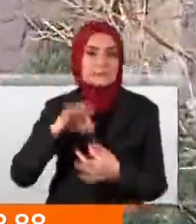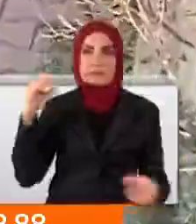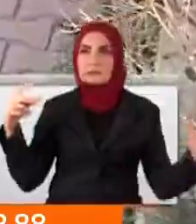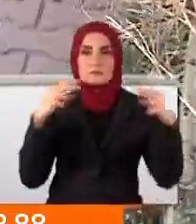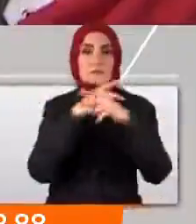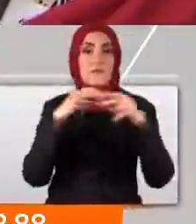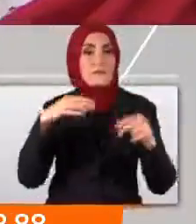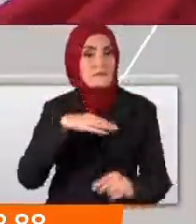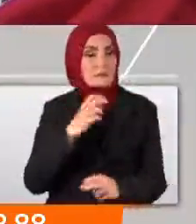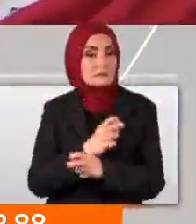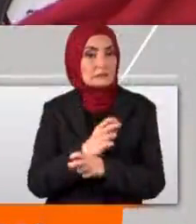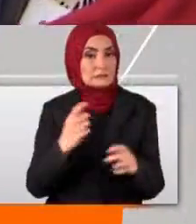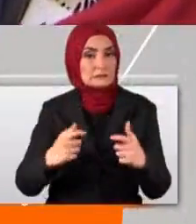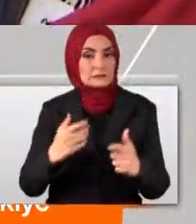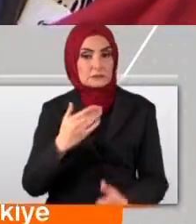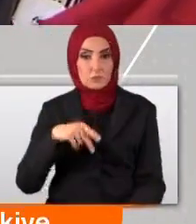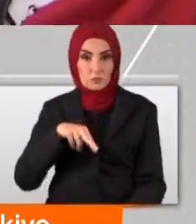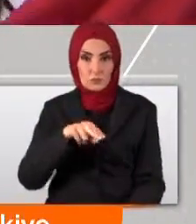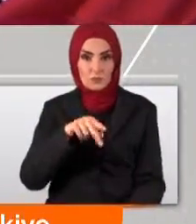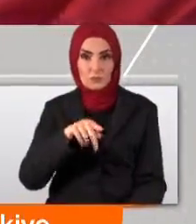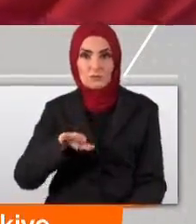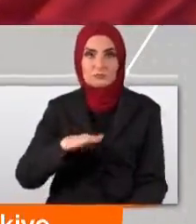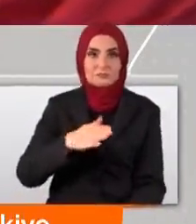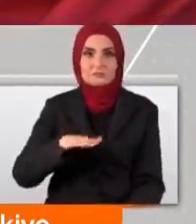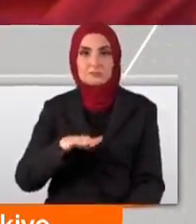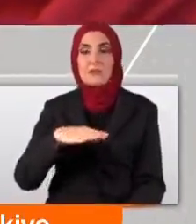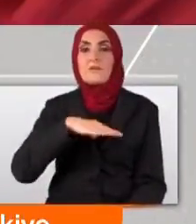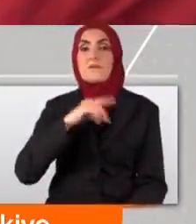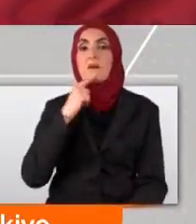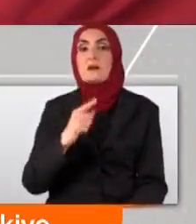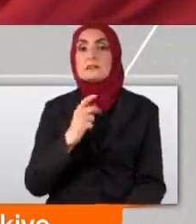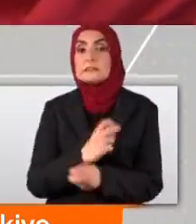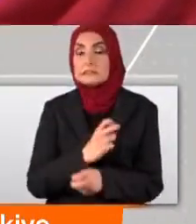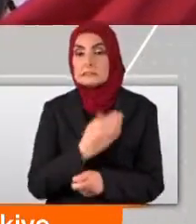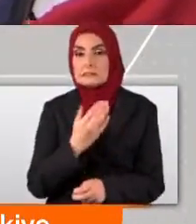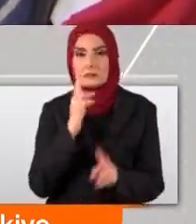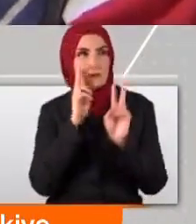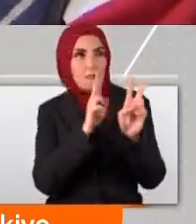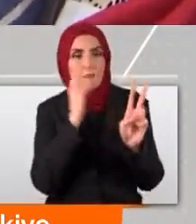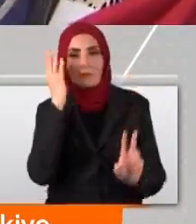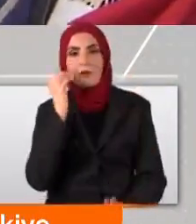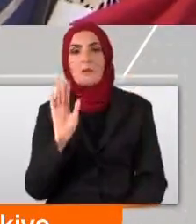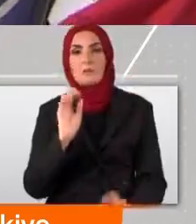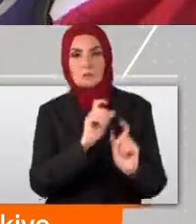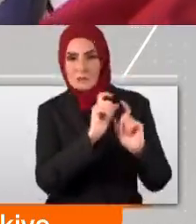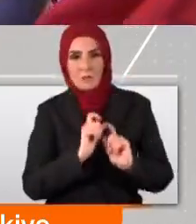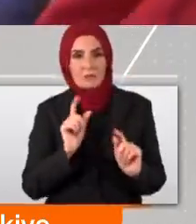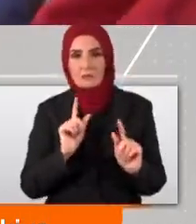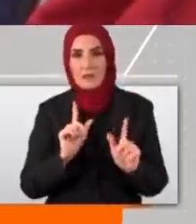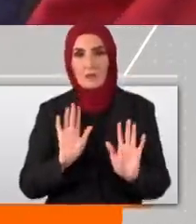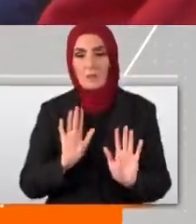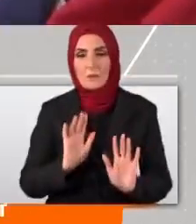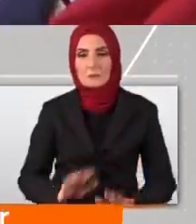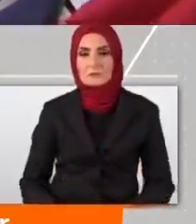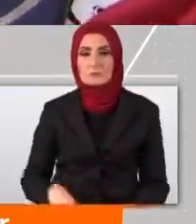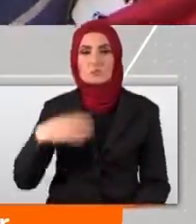riskli bir alan. Yürüdüğün zaman sallanıyor. Yani tabii tehlikeli ya, zaten görünüşünde belli yani. Sormamıza bile gerek yok yani. Sürümüş yerler